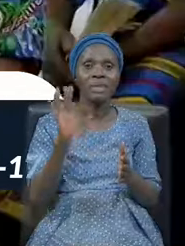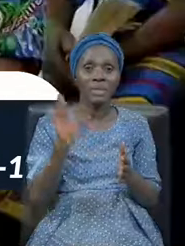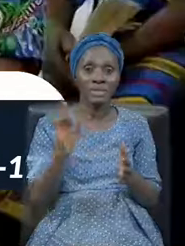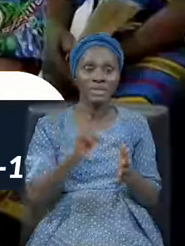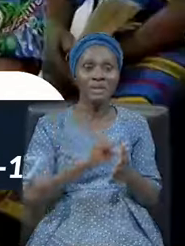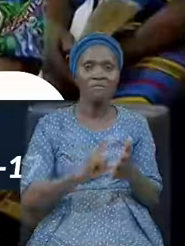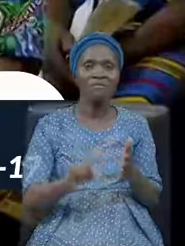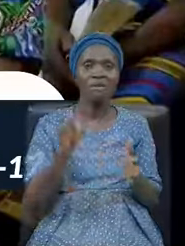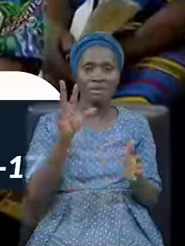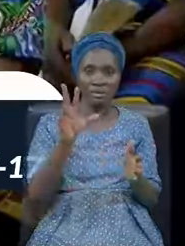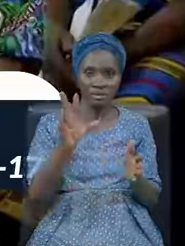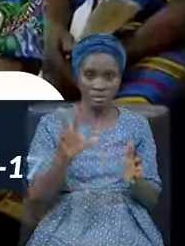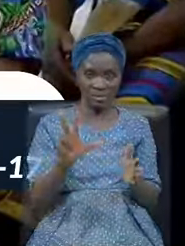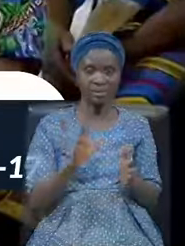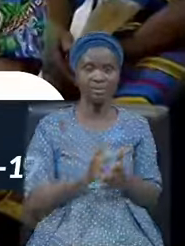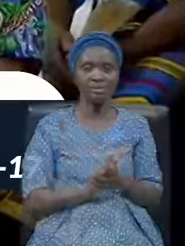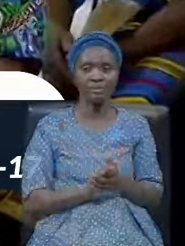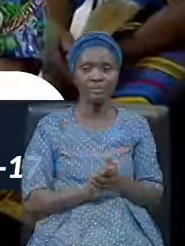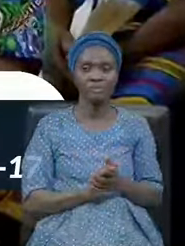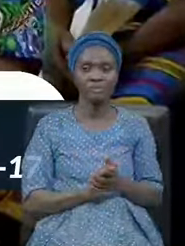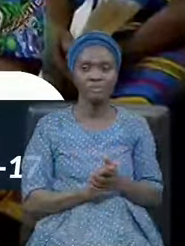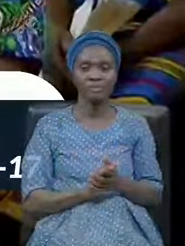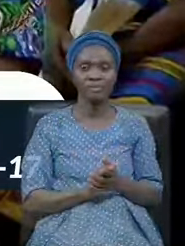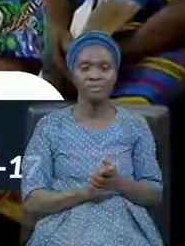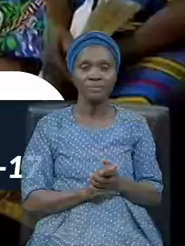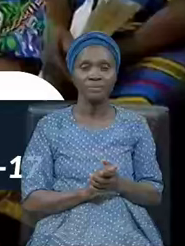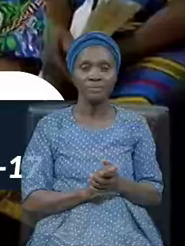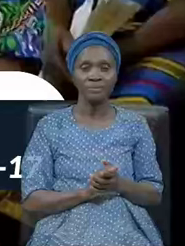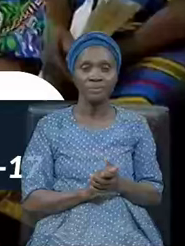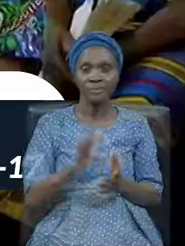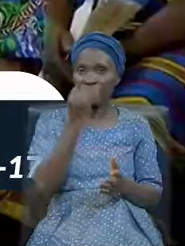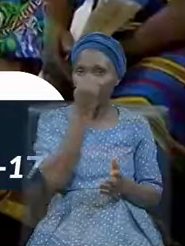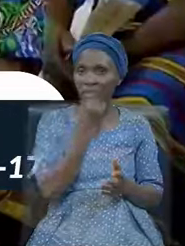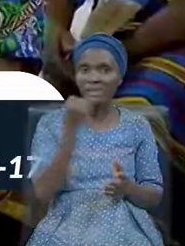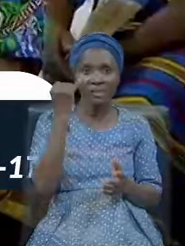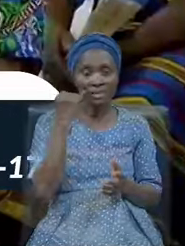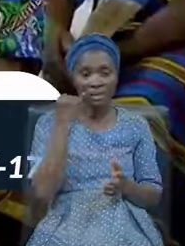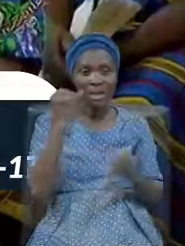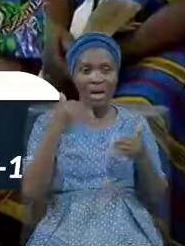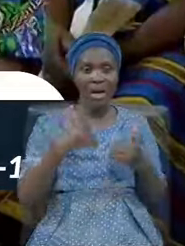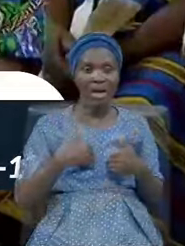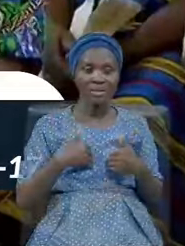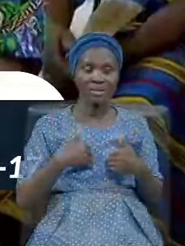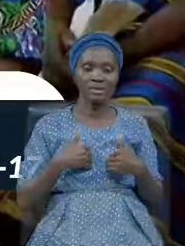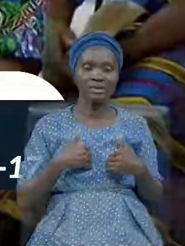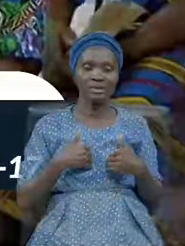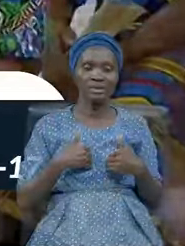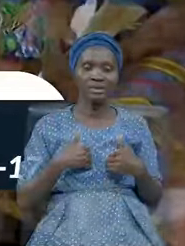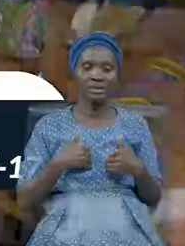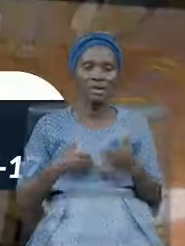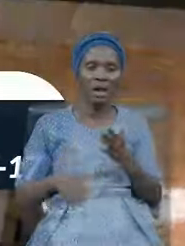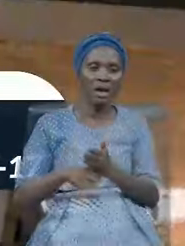osé chapitre 8 verset 3 Israël a rejeté le